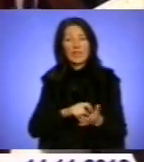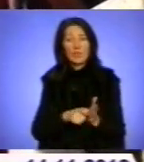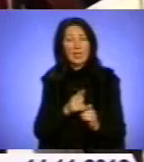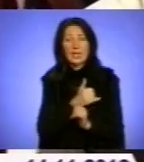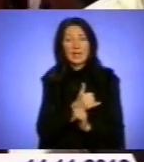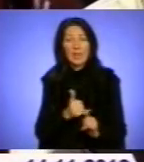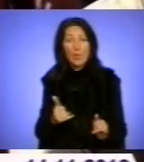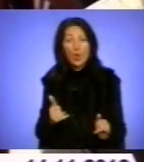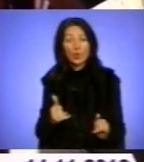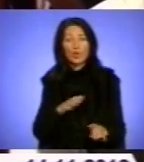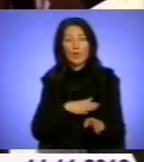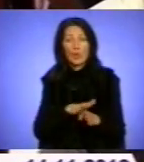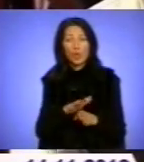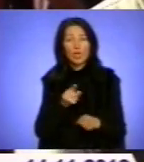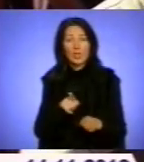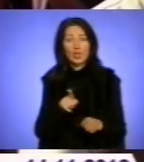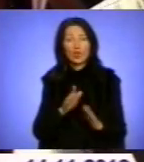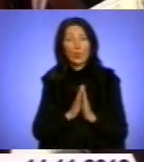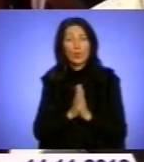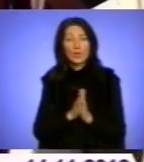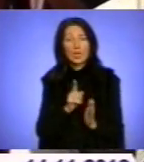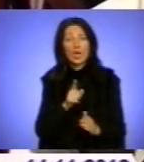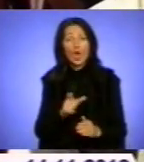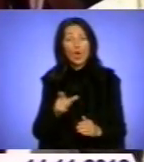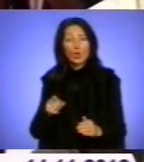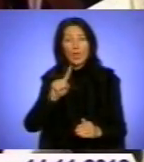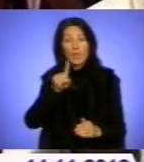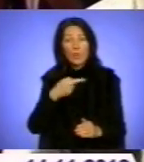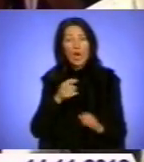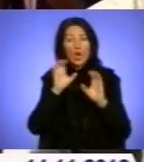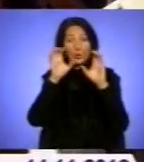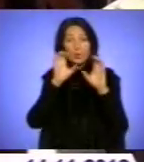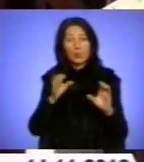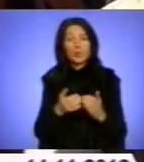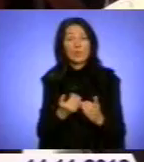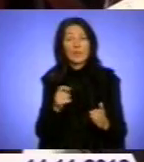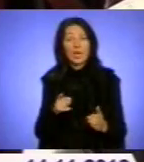можуть виконати те, що просять їх люди і вимагає Конституція від них?